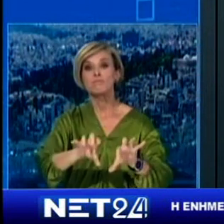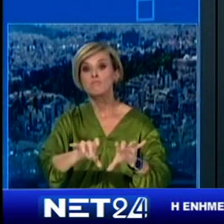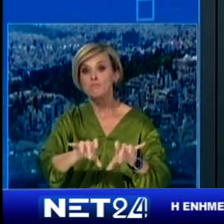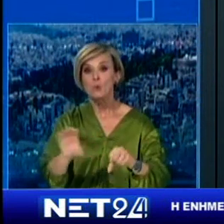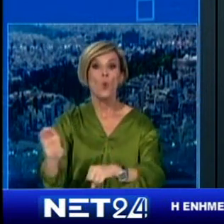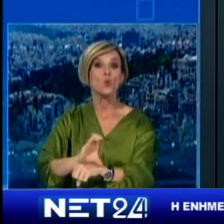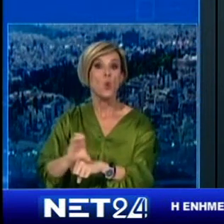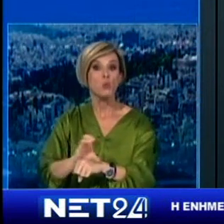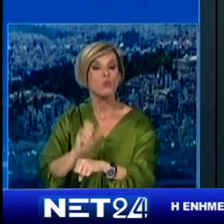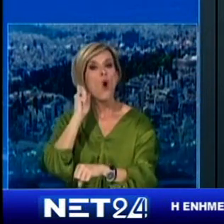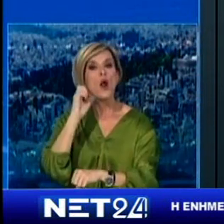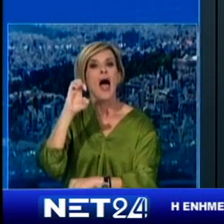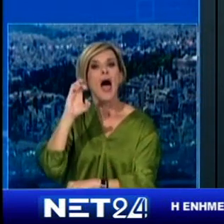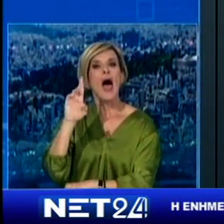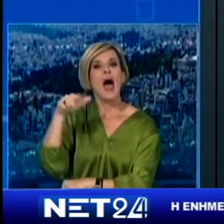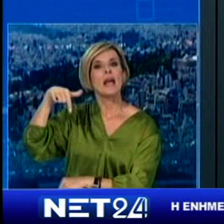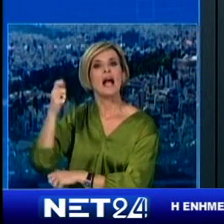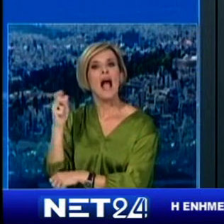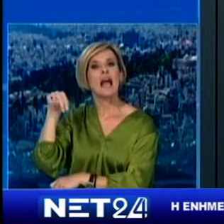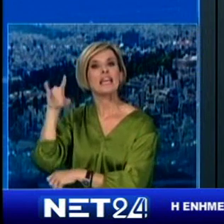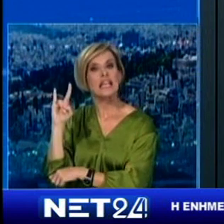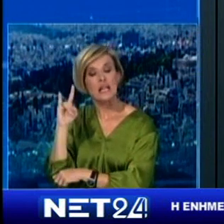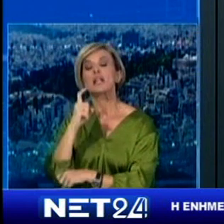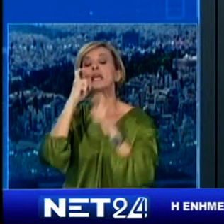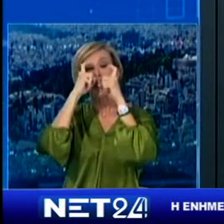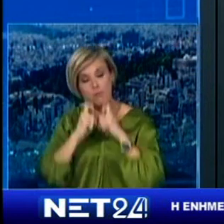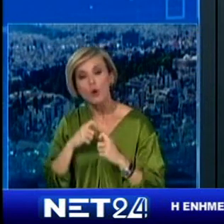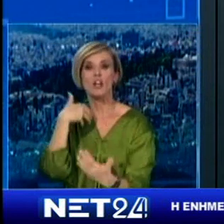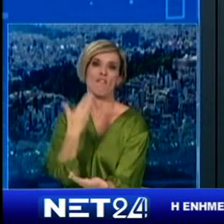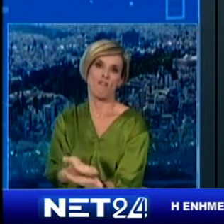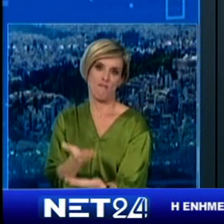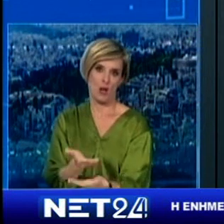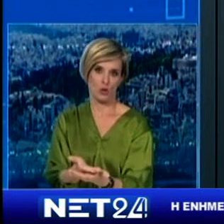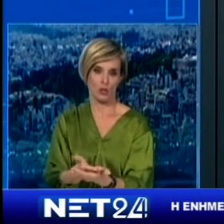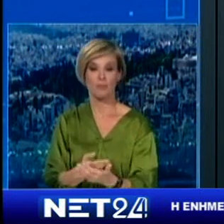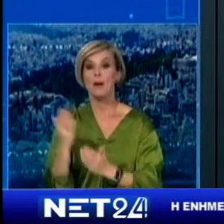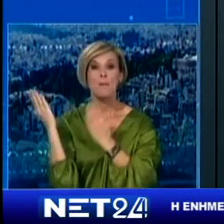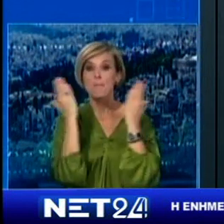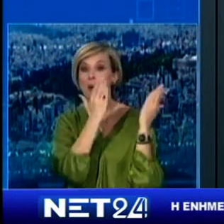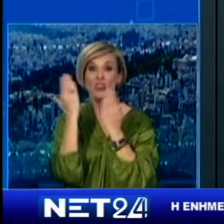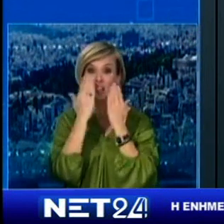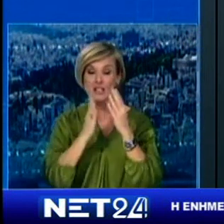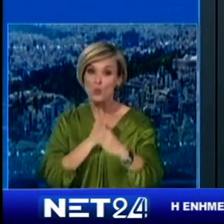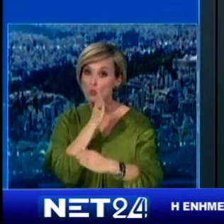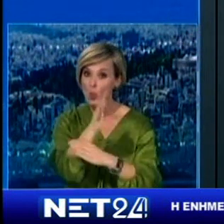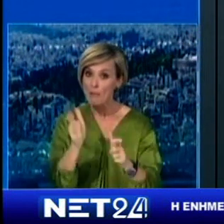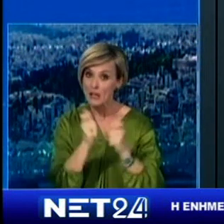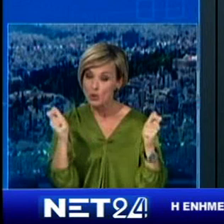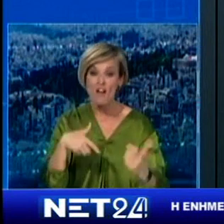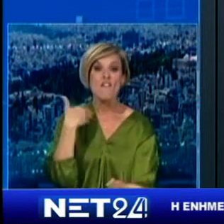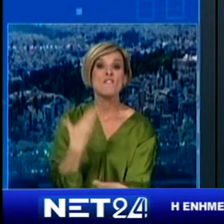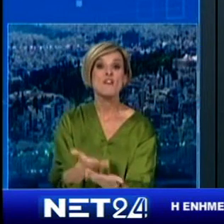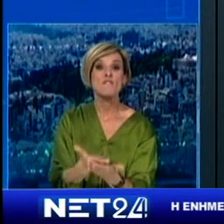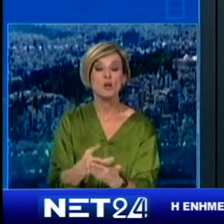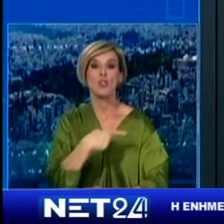Το τονίζω, από το πληροφοριακό σύστημα Εργάνη. Για τη μετακίνηση των μαθητών από και προς το σχολείο παρέχεται βεβαίωση